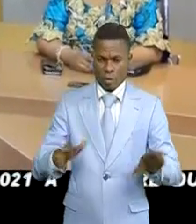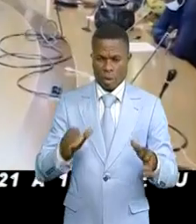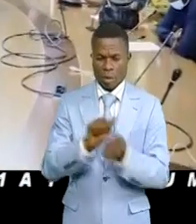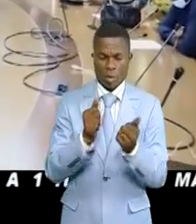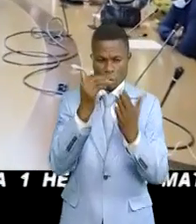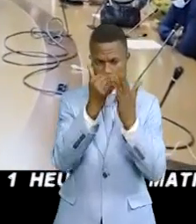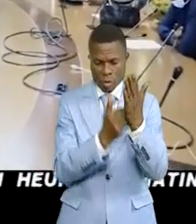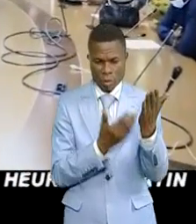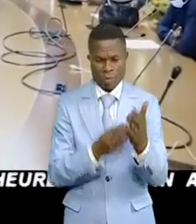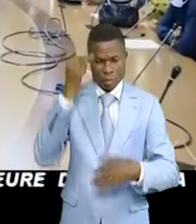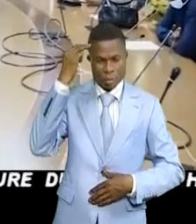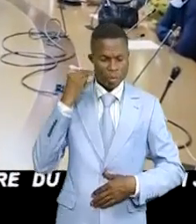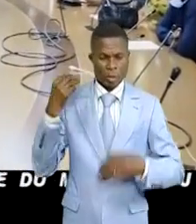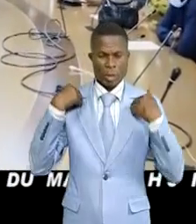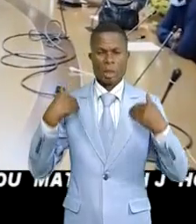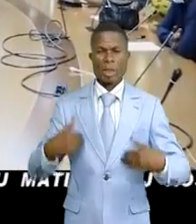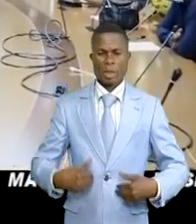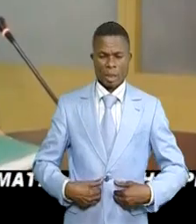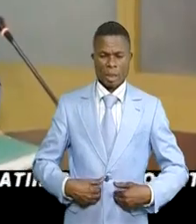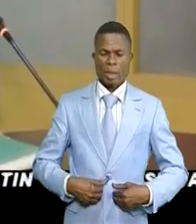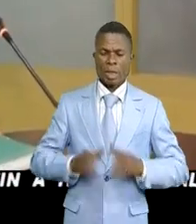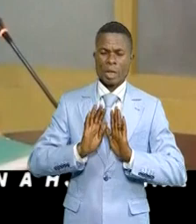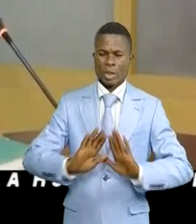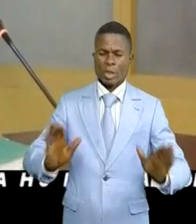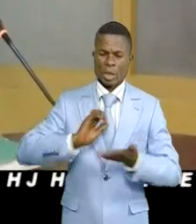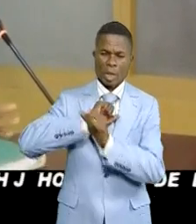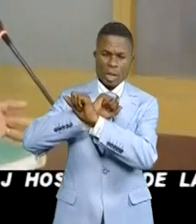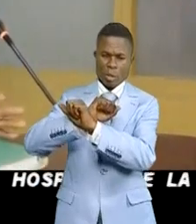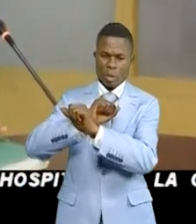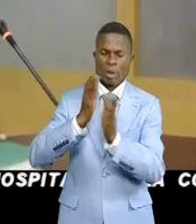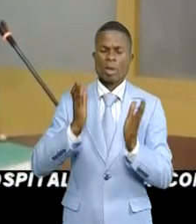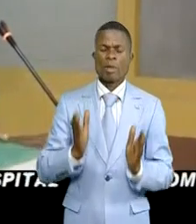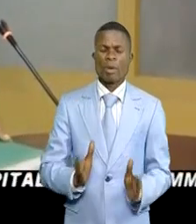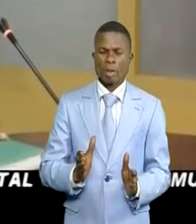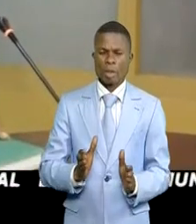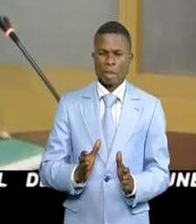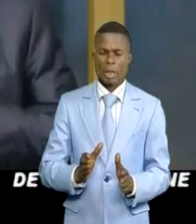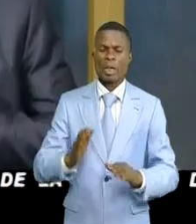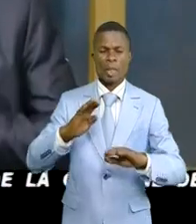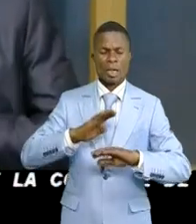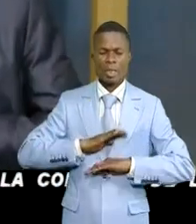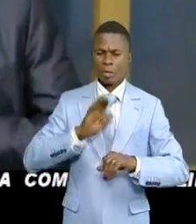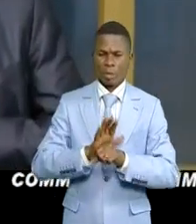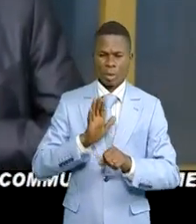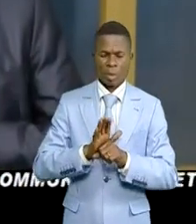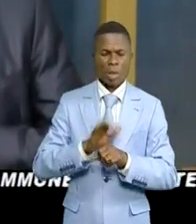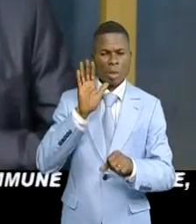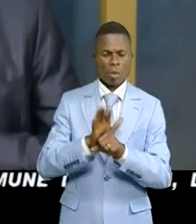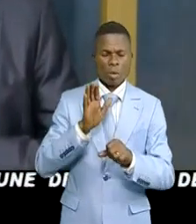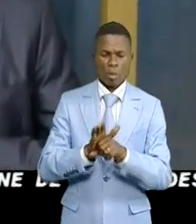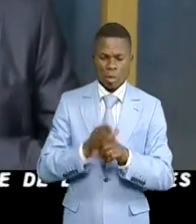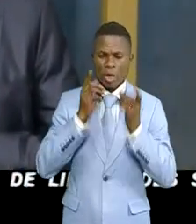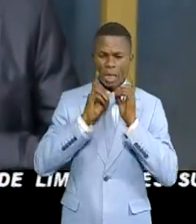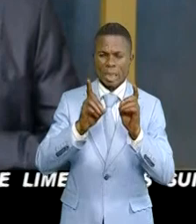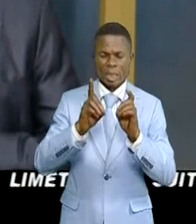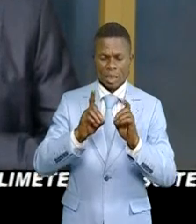points, le ministre de la Santé publique, Hygiène et Prévention, Jean-Jacques Mbungani, s'est dit très flatté par les différentes interventions de